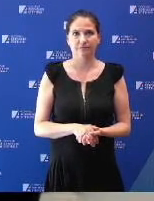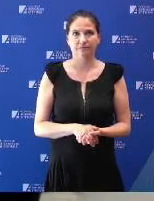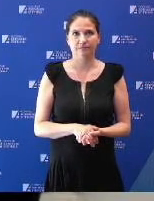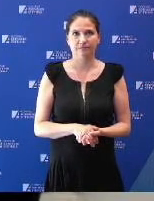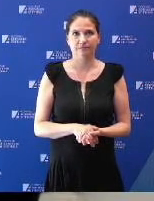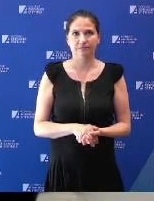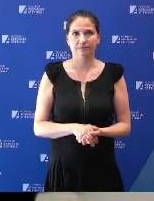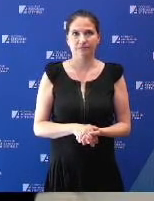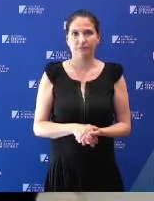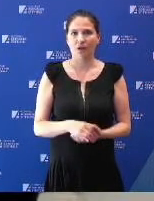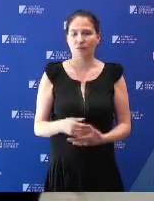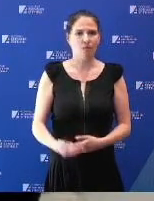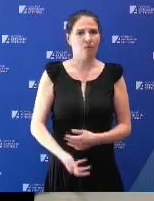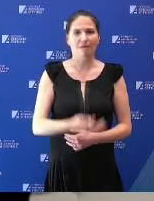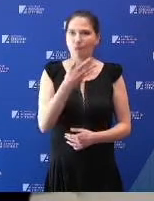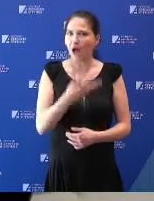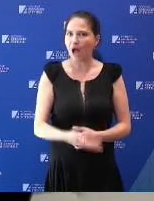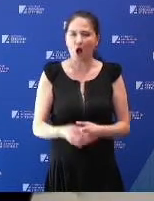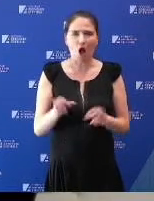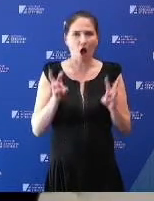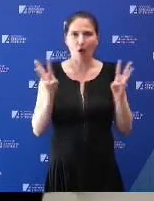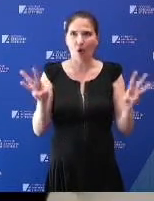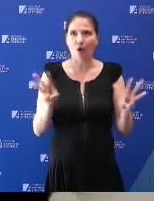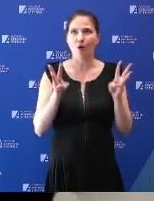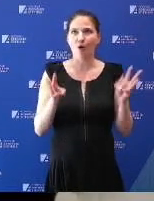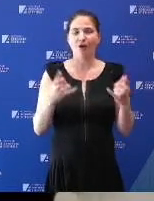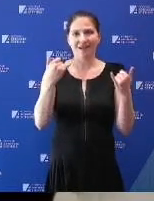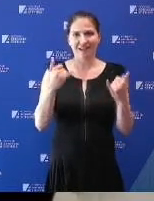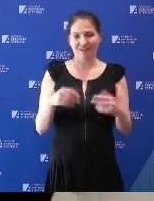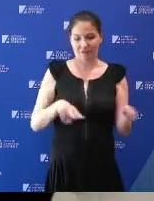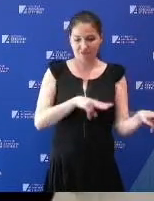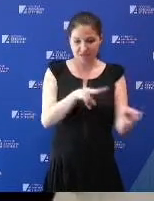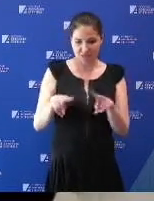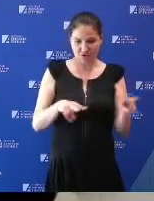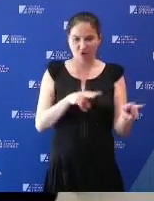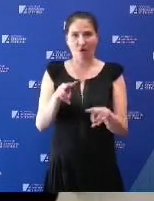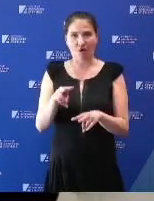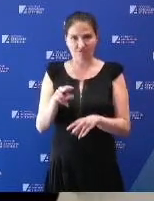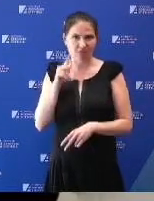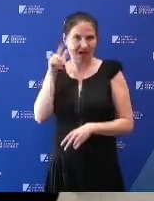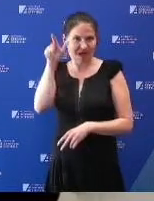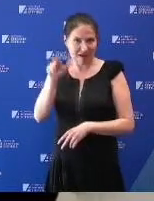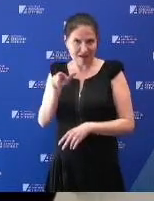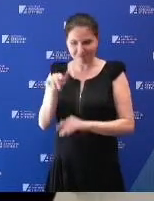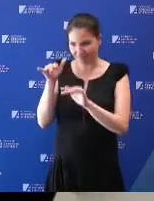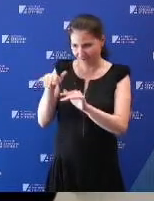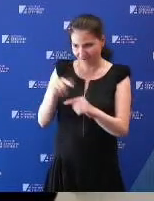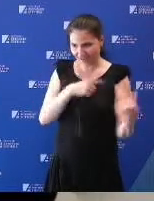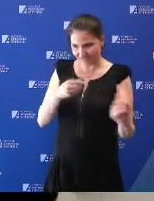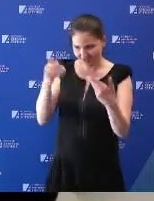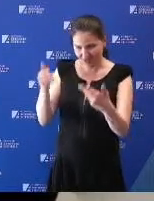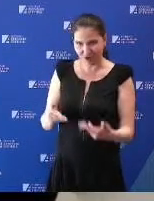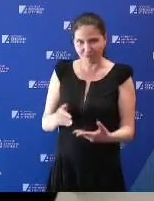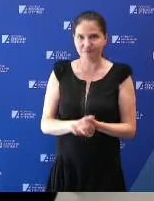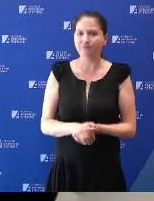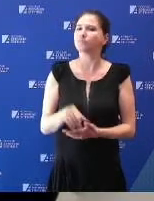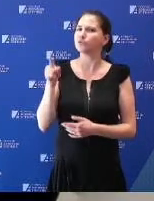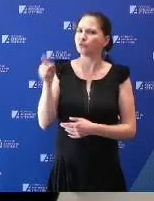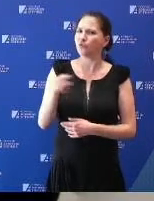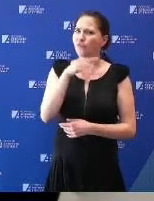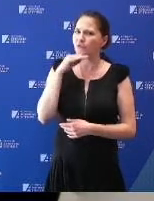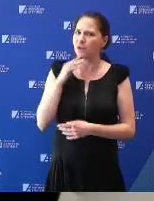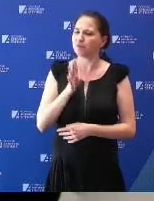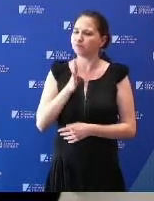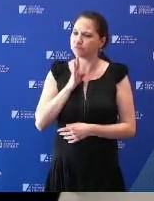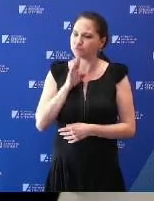Fantastisch. Und jetzt ist der Herr aus dem Video hier bei mir. Herzlich willkommen. Sie haben viel gesprochen